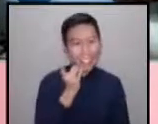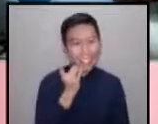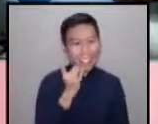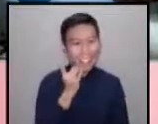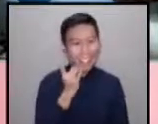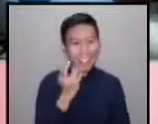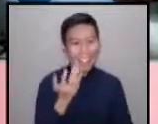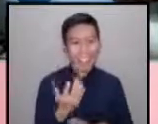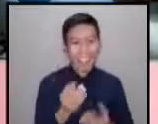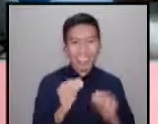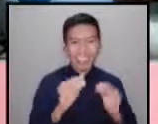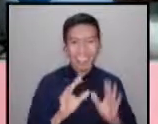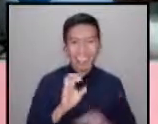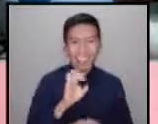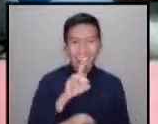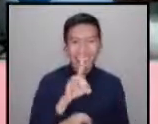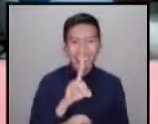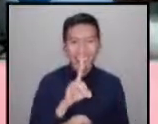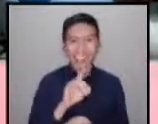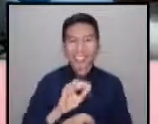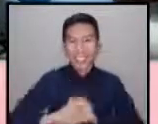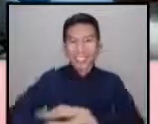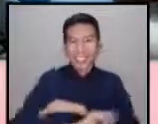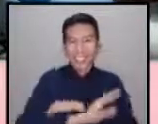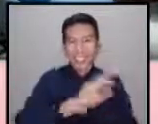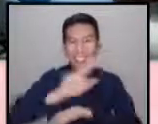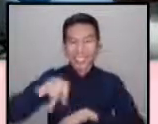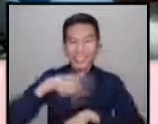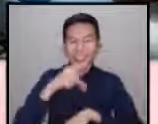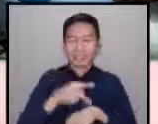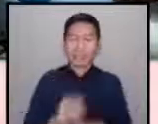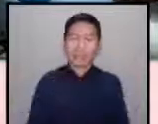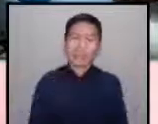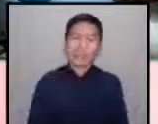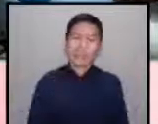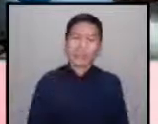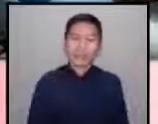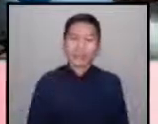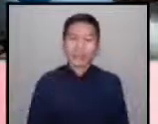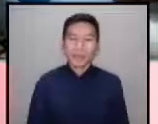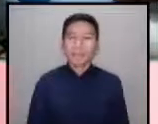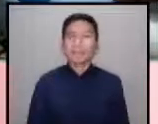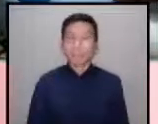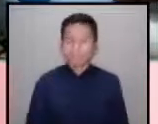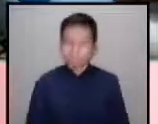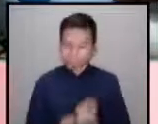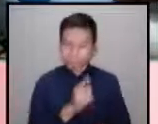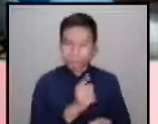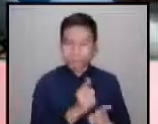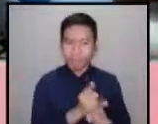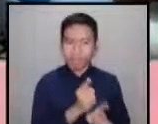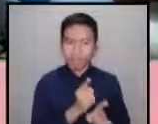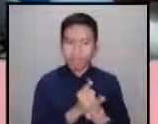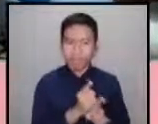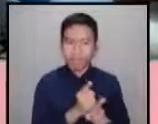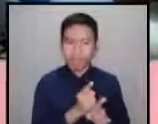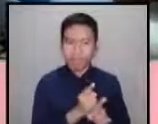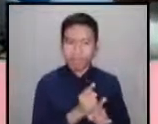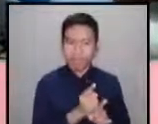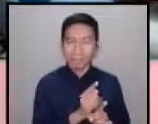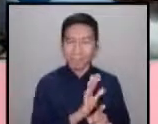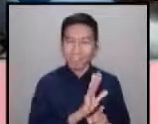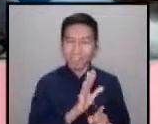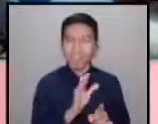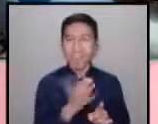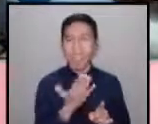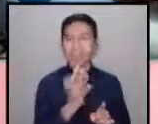Ed dito sa Rise and Shine Pilipinas. Okay. Tama ka dyan, Aljoy, na ano mo, na-pronounce mo